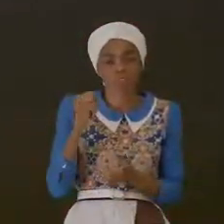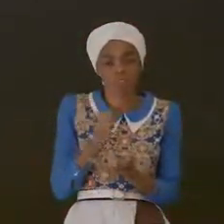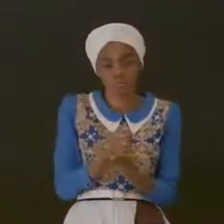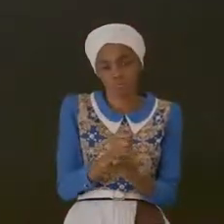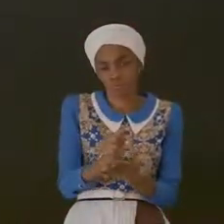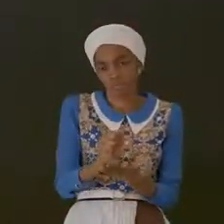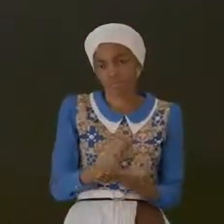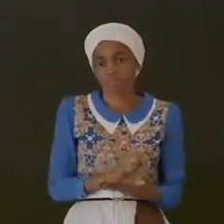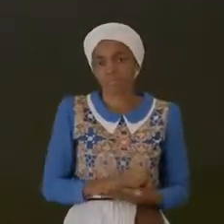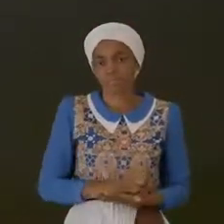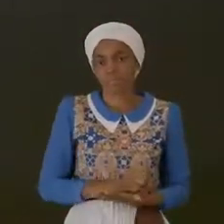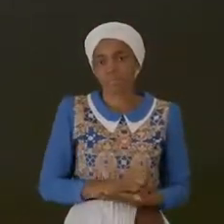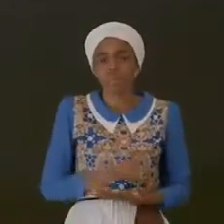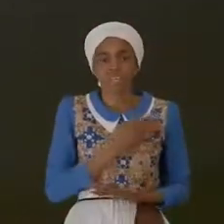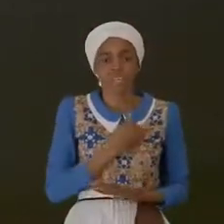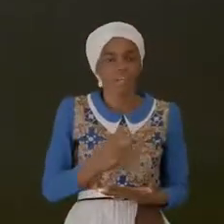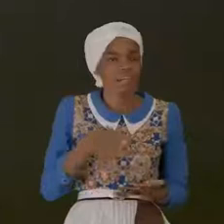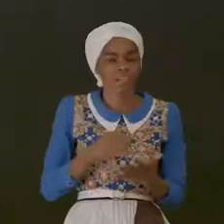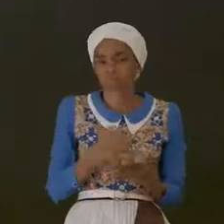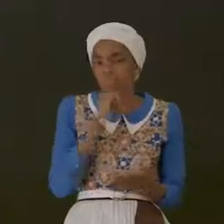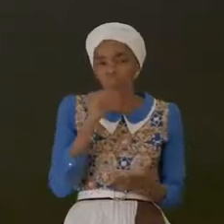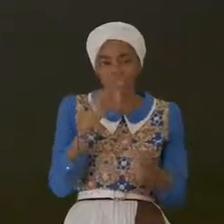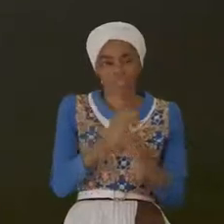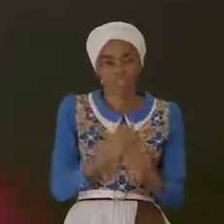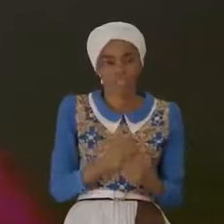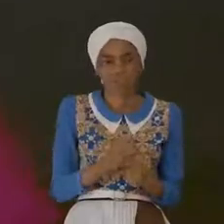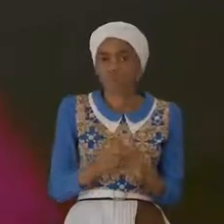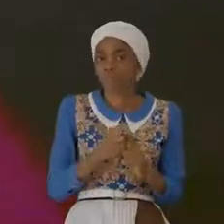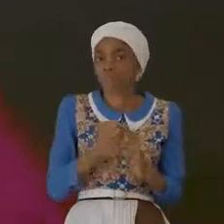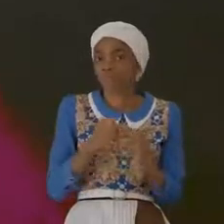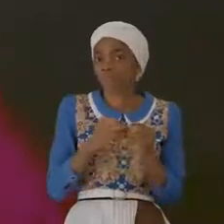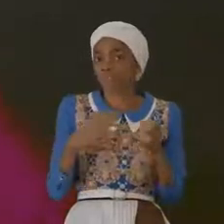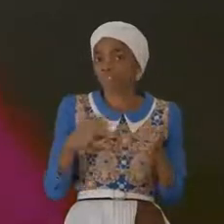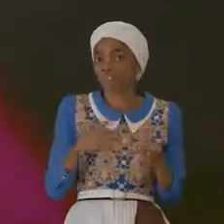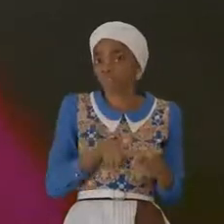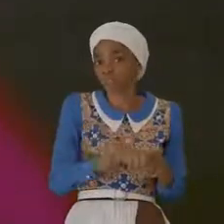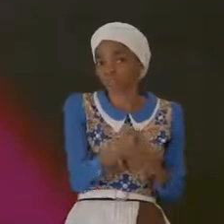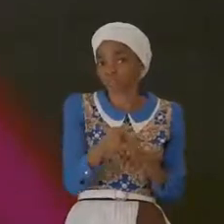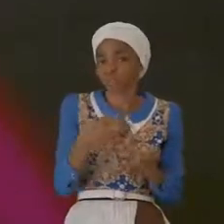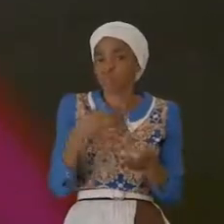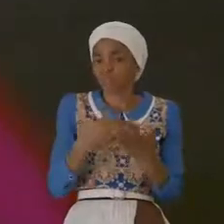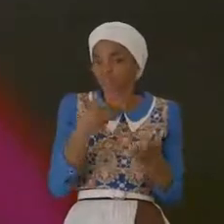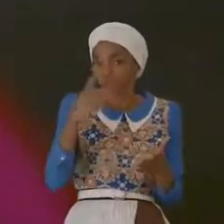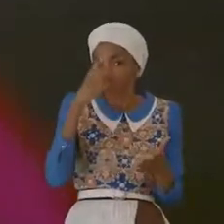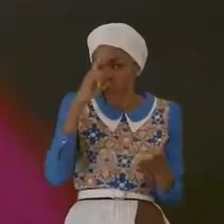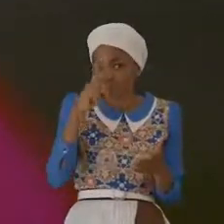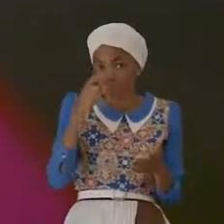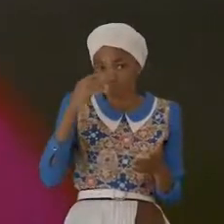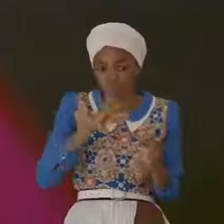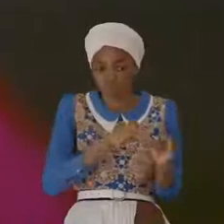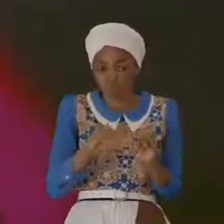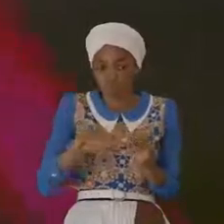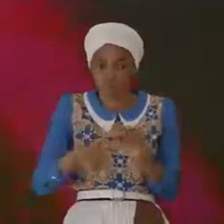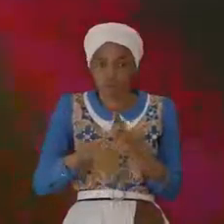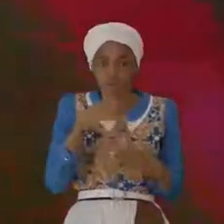qui égarent de la vérité. Cela ne prend pas beaucoup de déviation avant. Ça ne prend pas